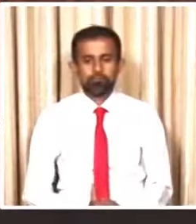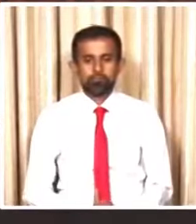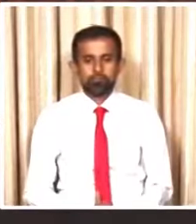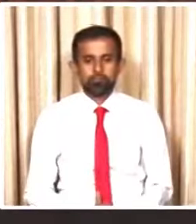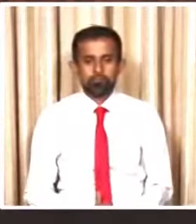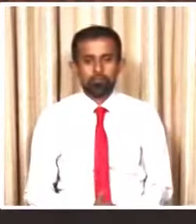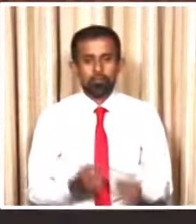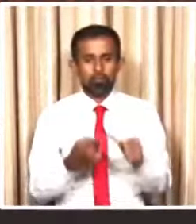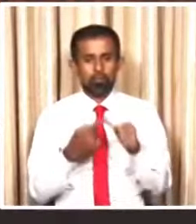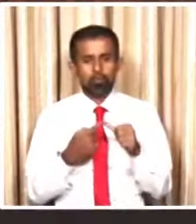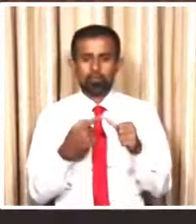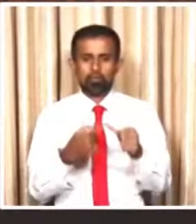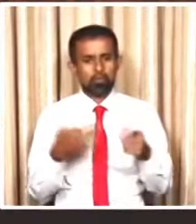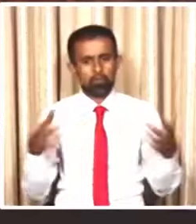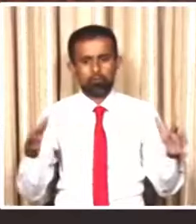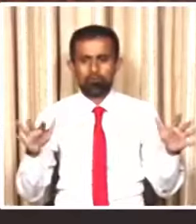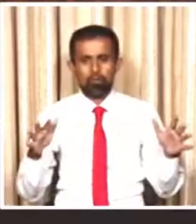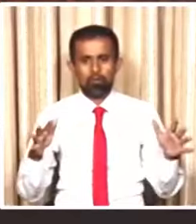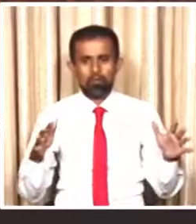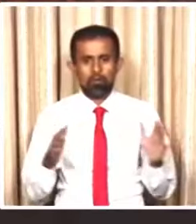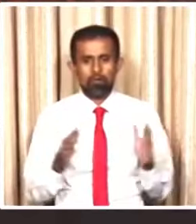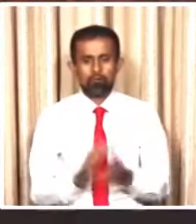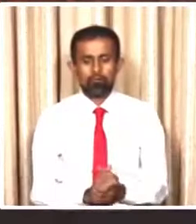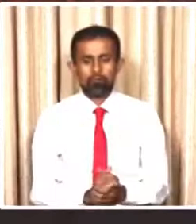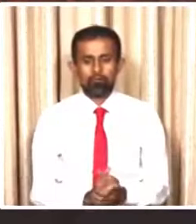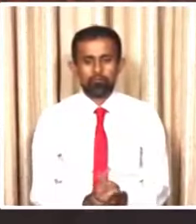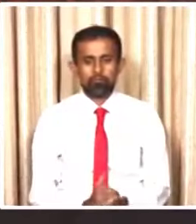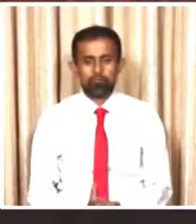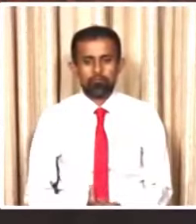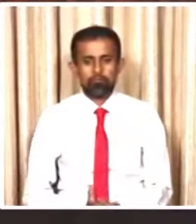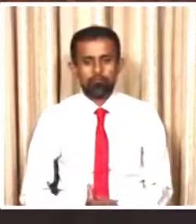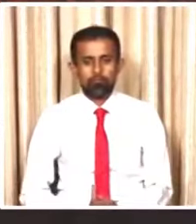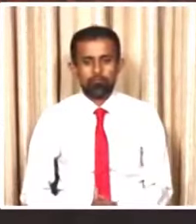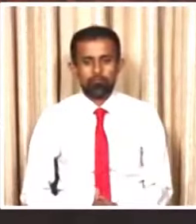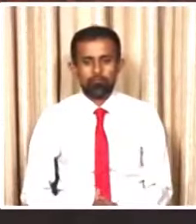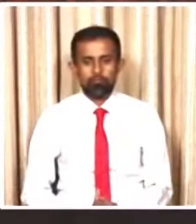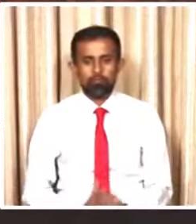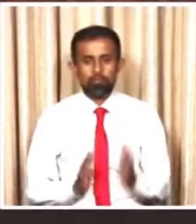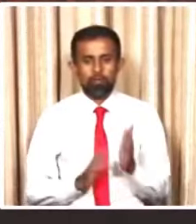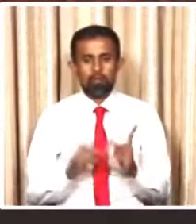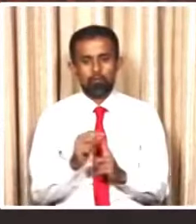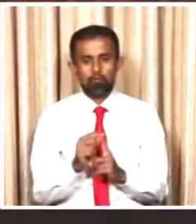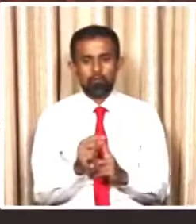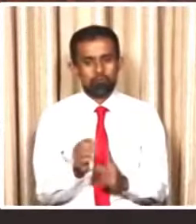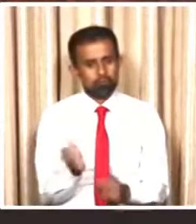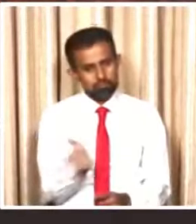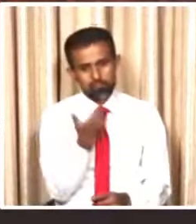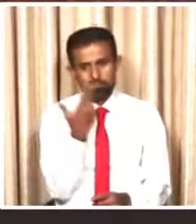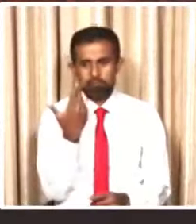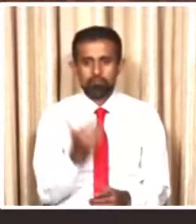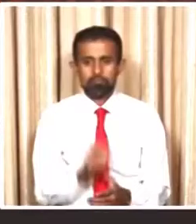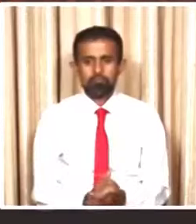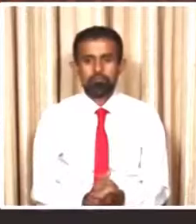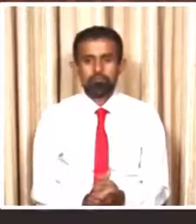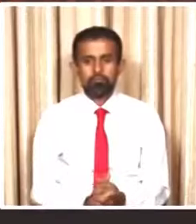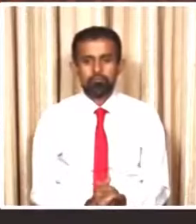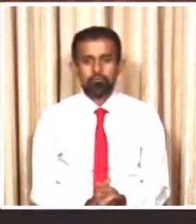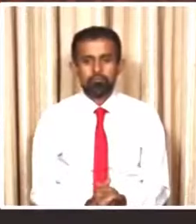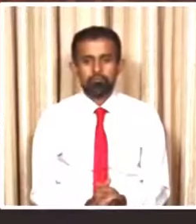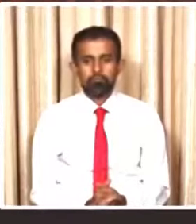ඒක උත්තර දීලා ඉවරයි ඒක. නෑ එමුතුමා එමුතුමා යන්න ගියා නම් යන්න. දේවල් දුවල්